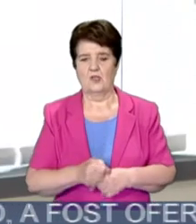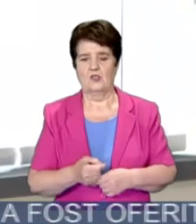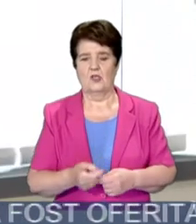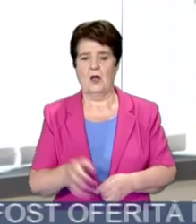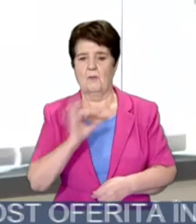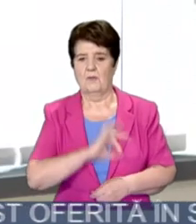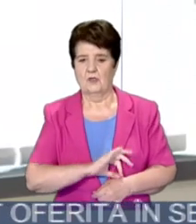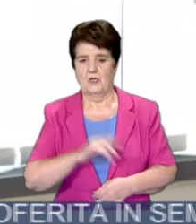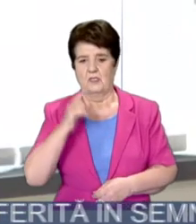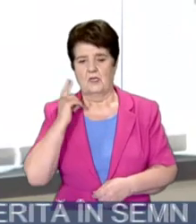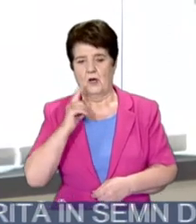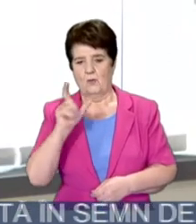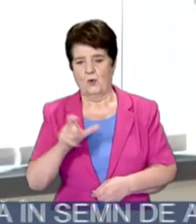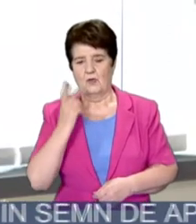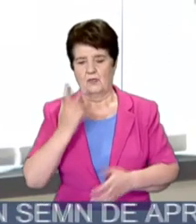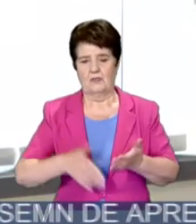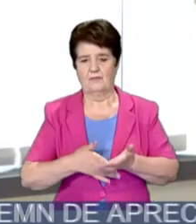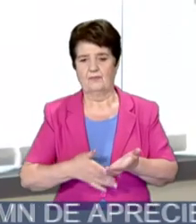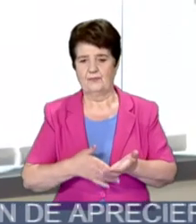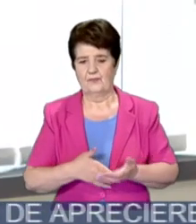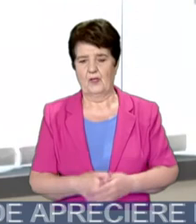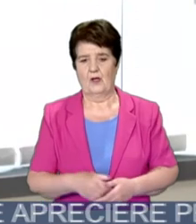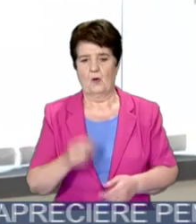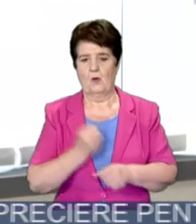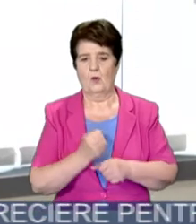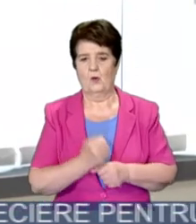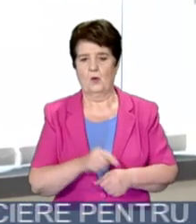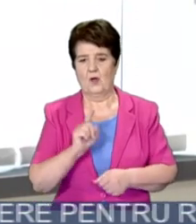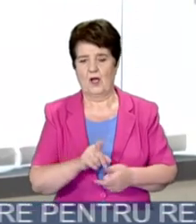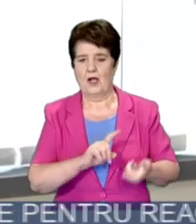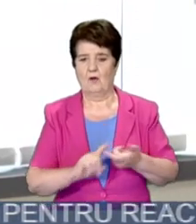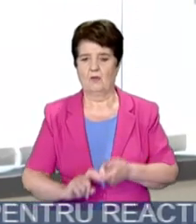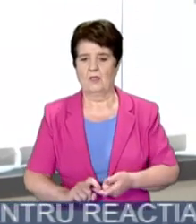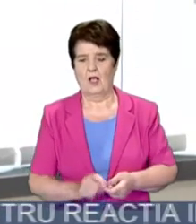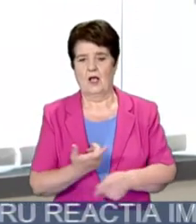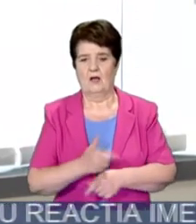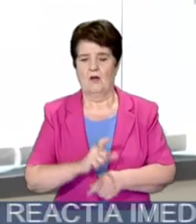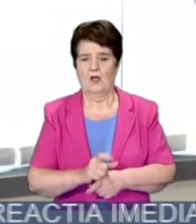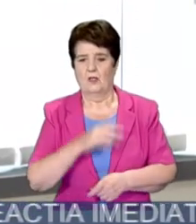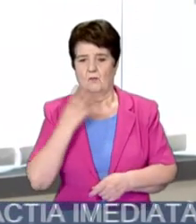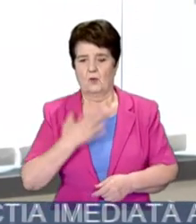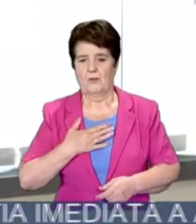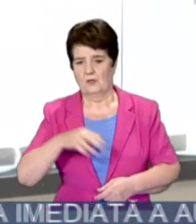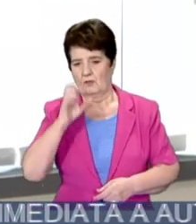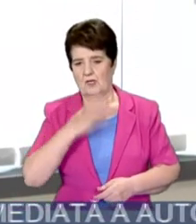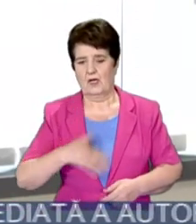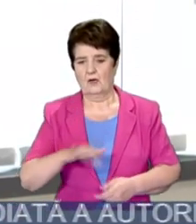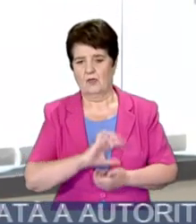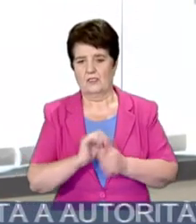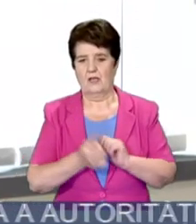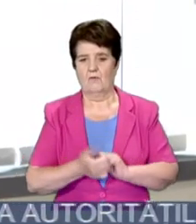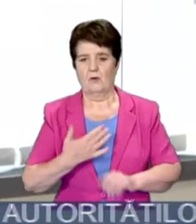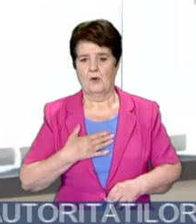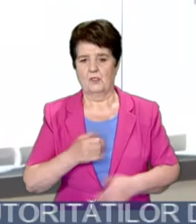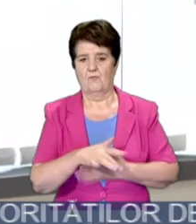sprijinul Japoniei. Vă mulțumesc pentru acest lucru. Este un lucru care contează enorm pentru noi, pentru țara noastră, pentru reformele noastre.